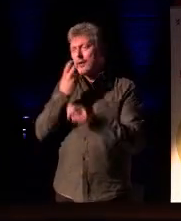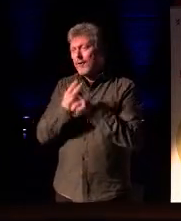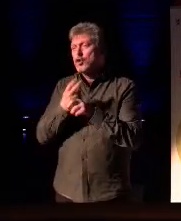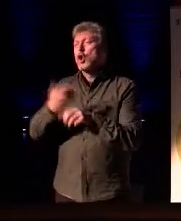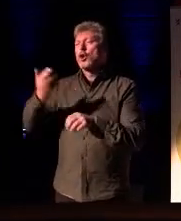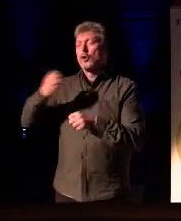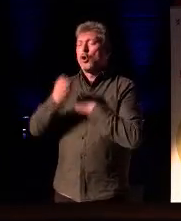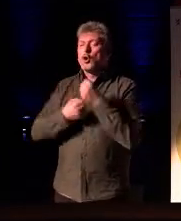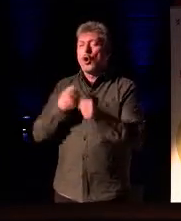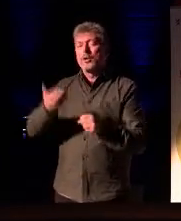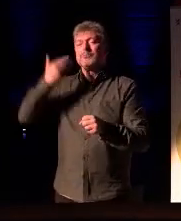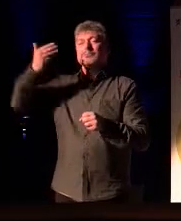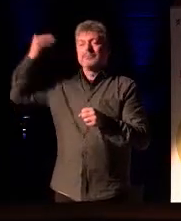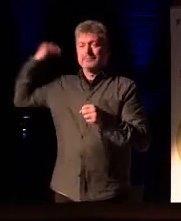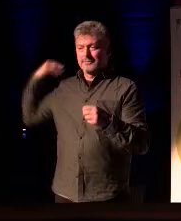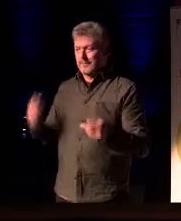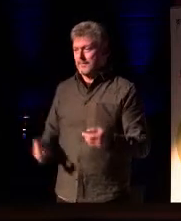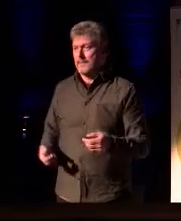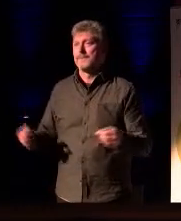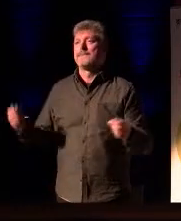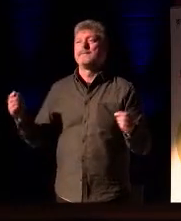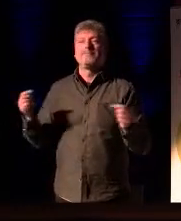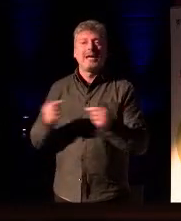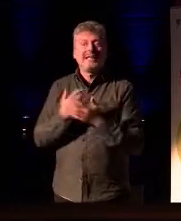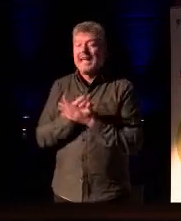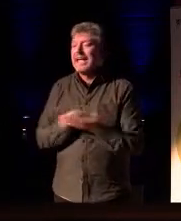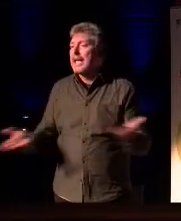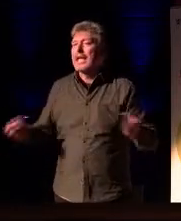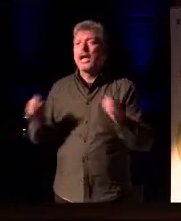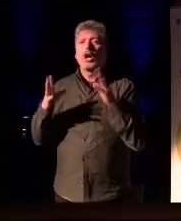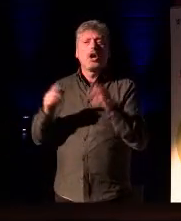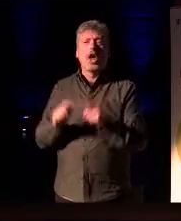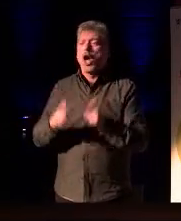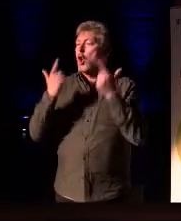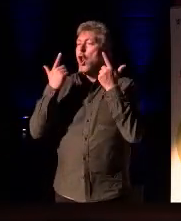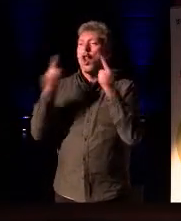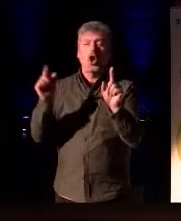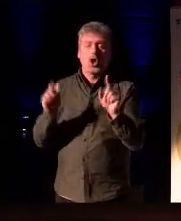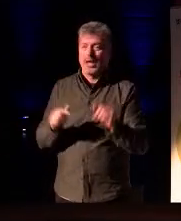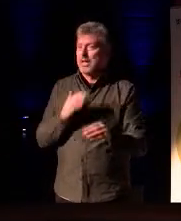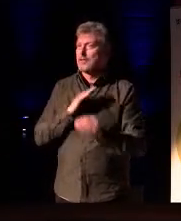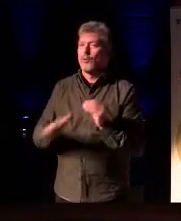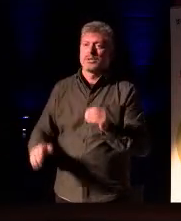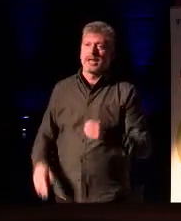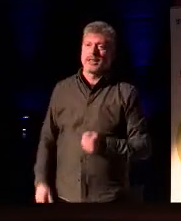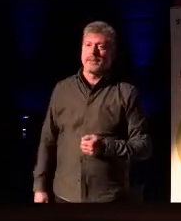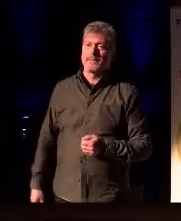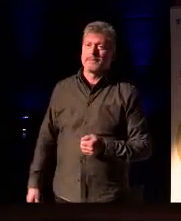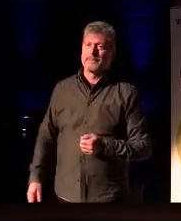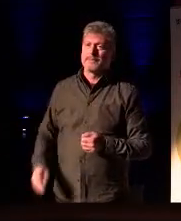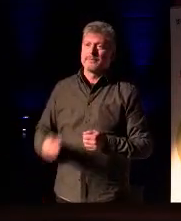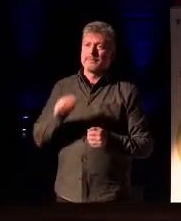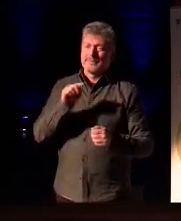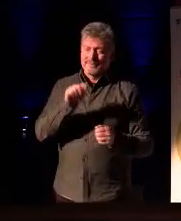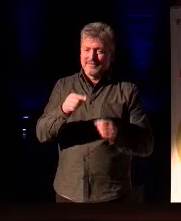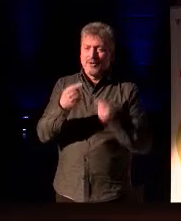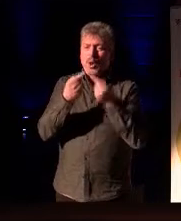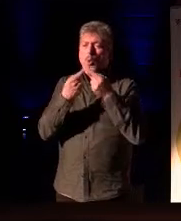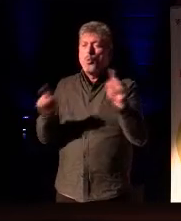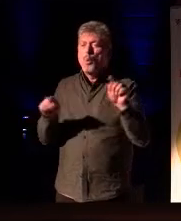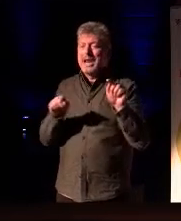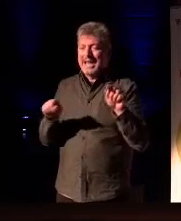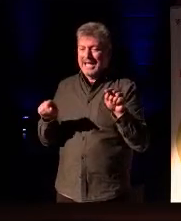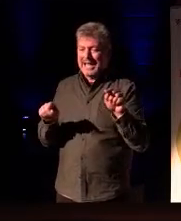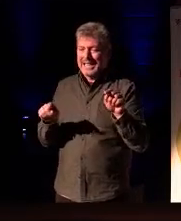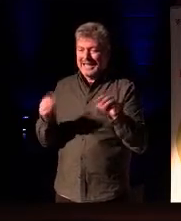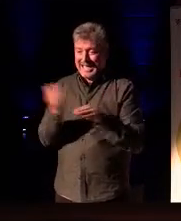med nettopp dette. Men det er altså sånn at ingen har klart å lykkes helt. For det er ulikhetene i tjenestene